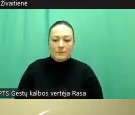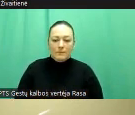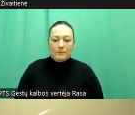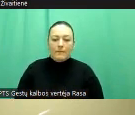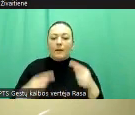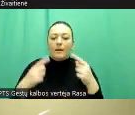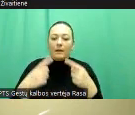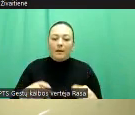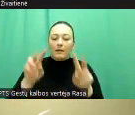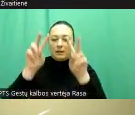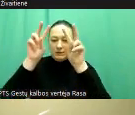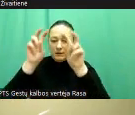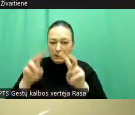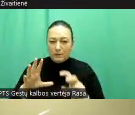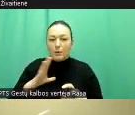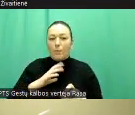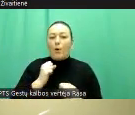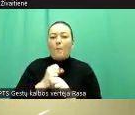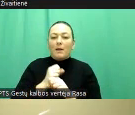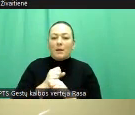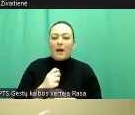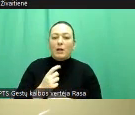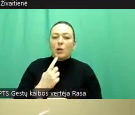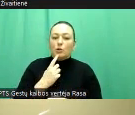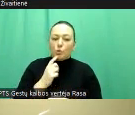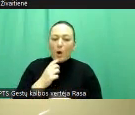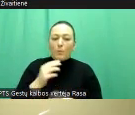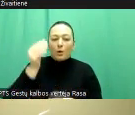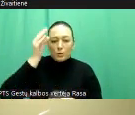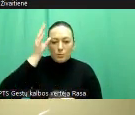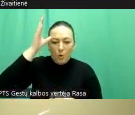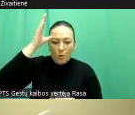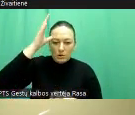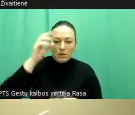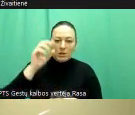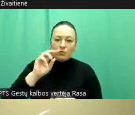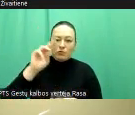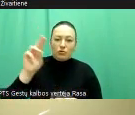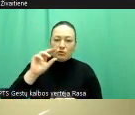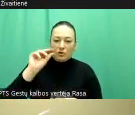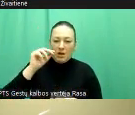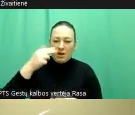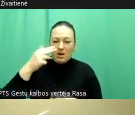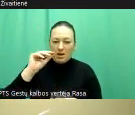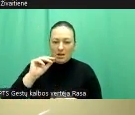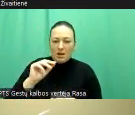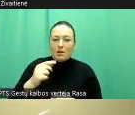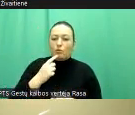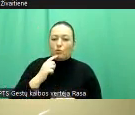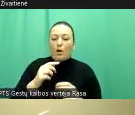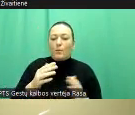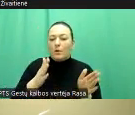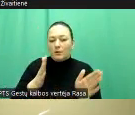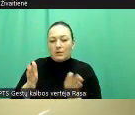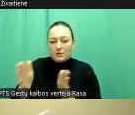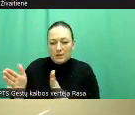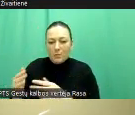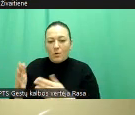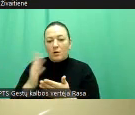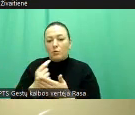Kitas tyrimas, kurį atliko Suomijos mokslininkė Jenny Sulan. Na, suomiškoji sistema yra šiek tiek